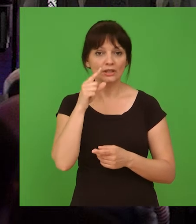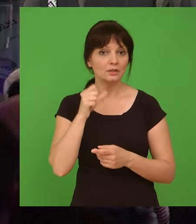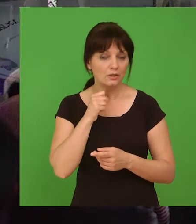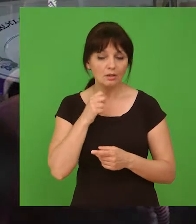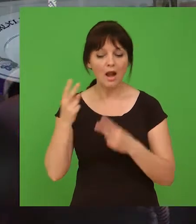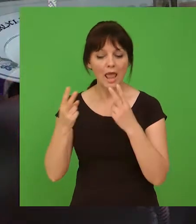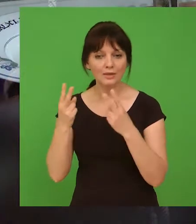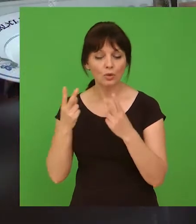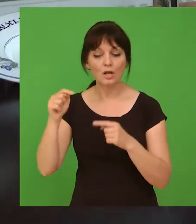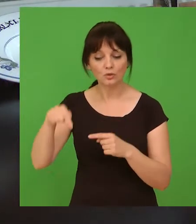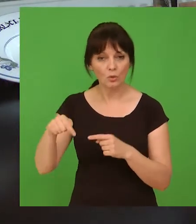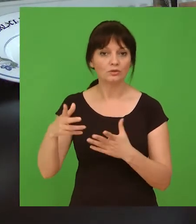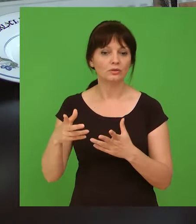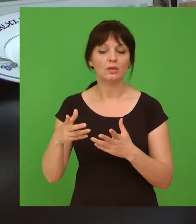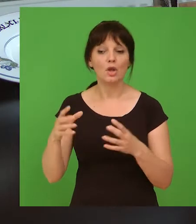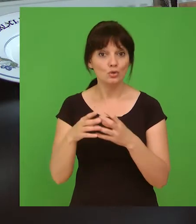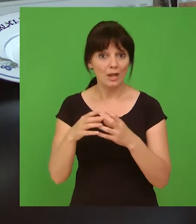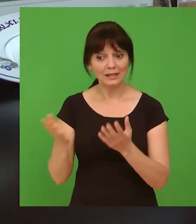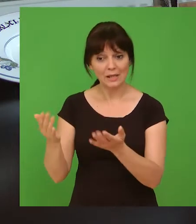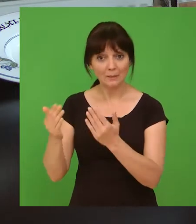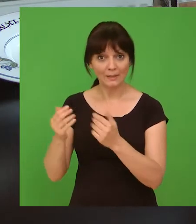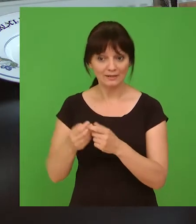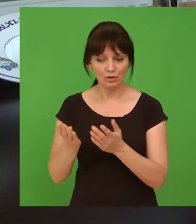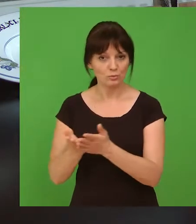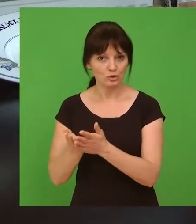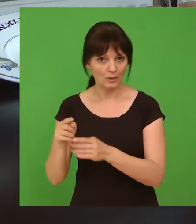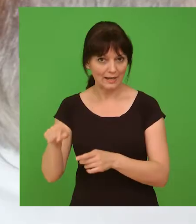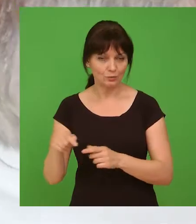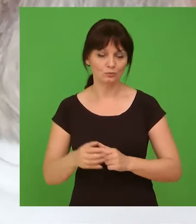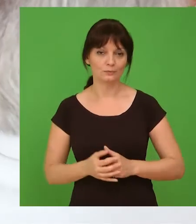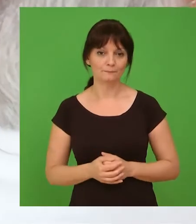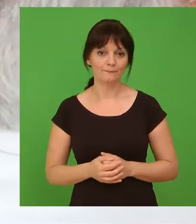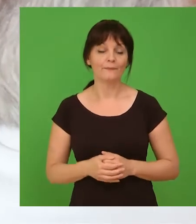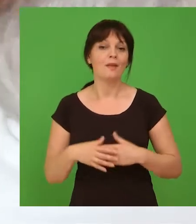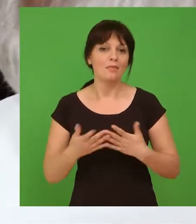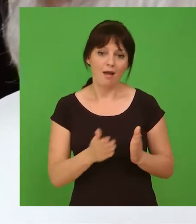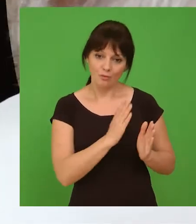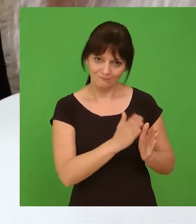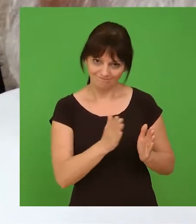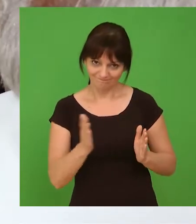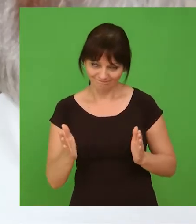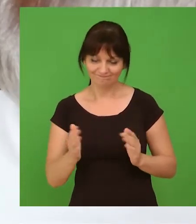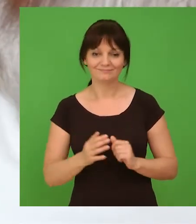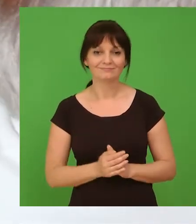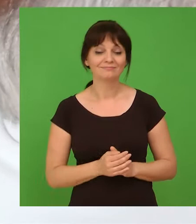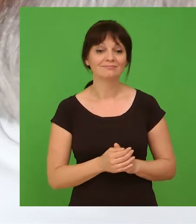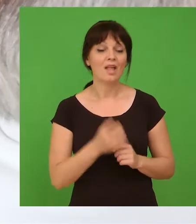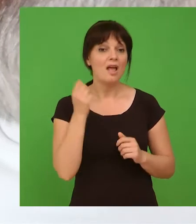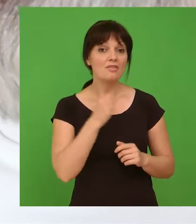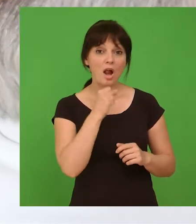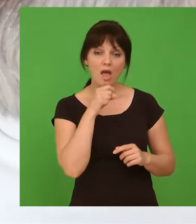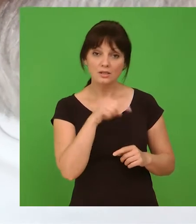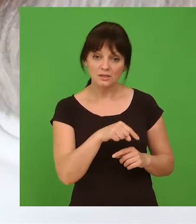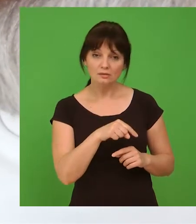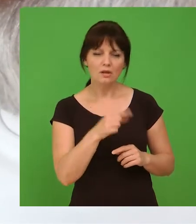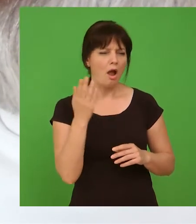ahol szintén gyülekezetek meghívására szolgálhattunk. Akkor menjünk pontról pontra. Dallasba látogattak,